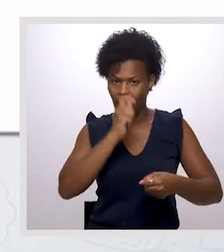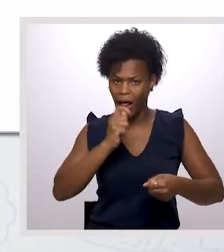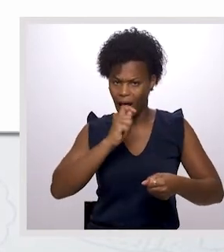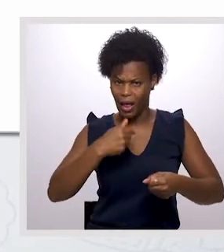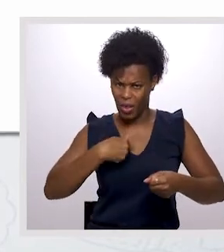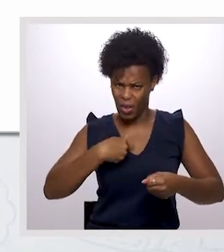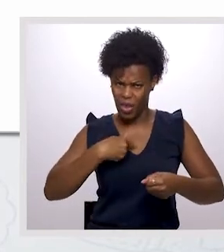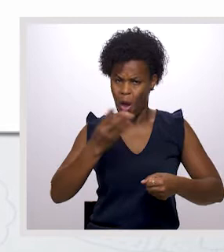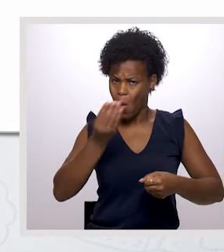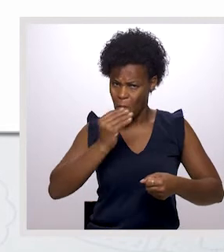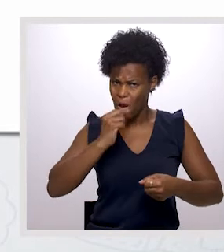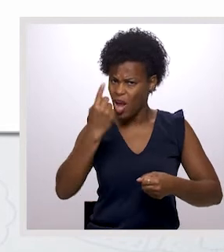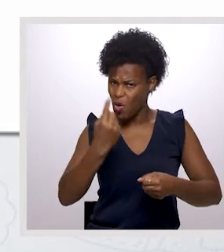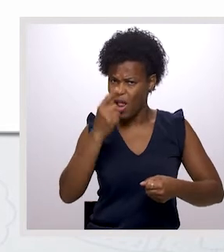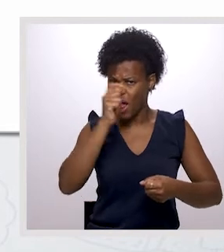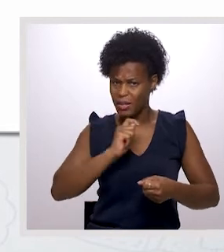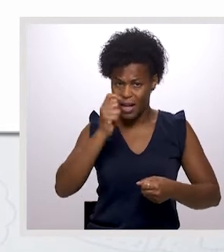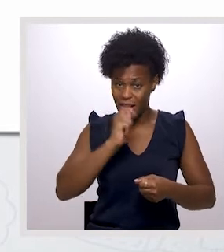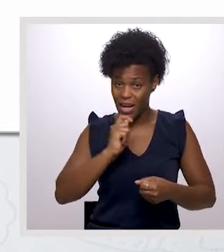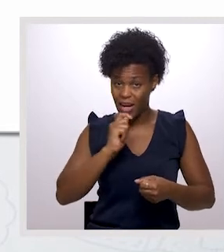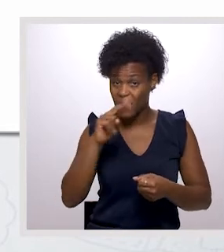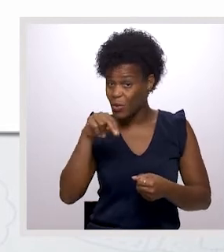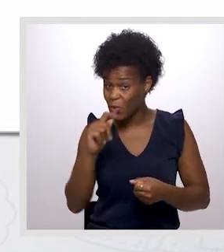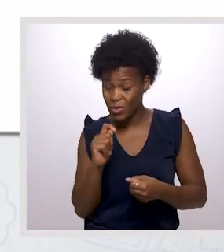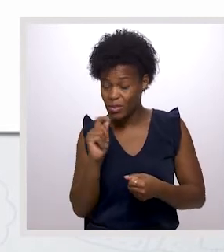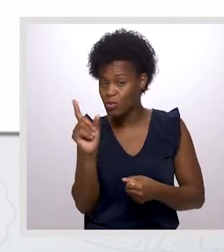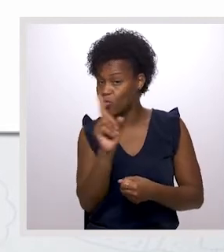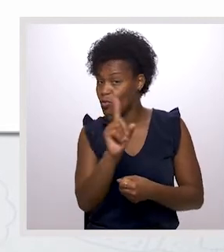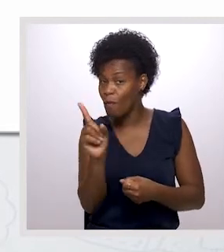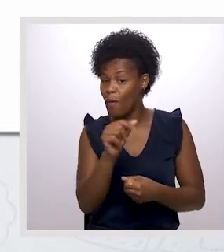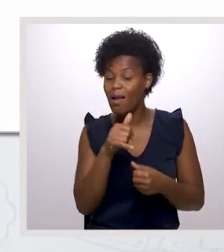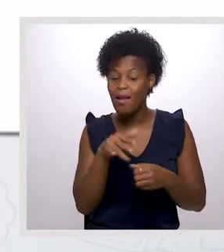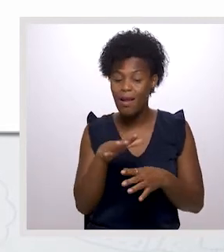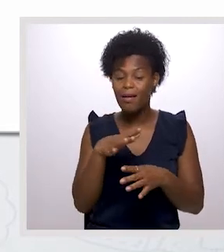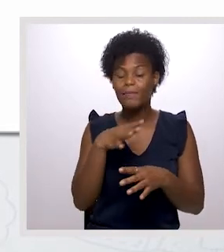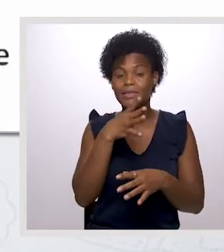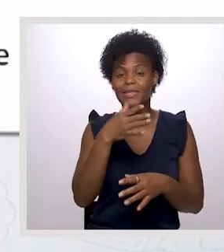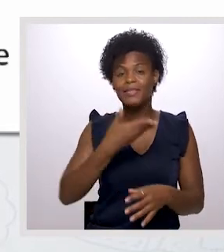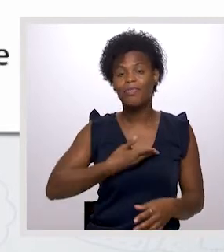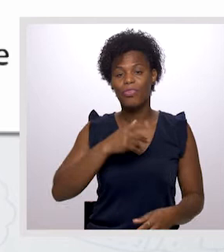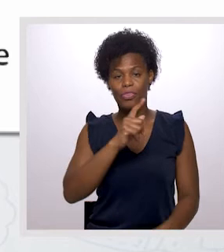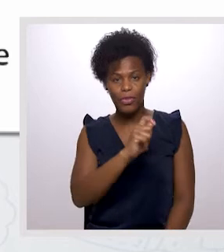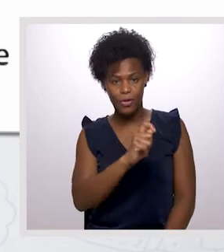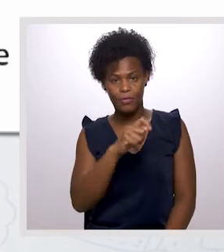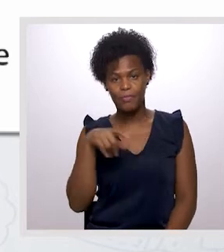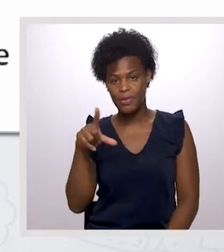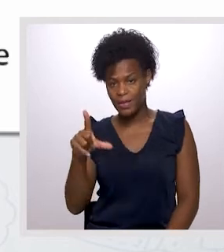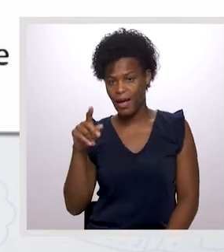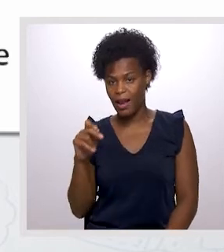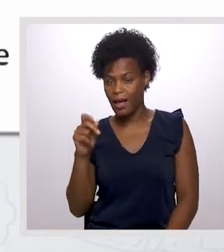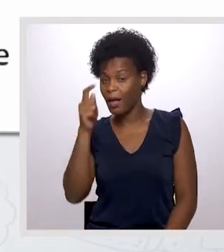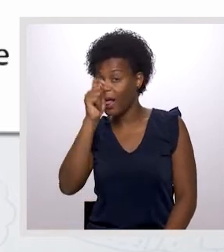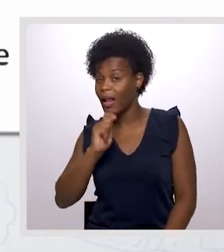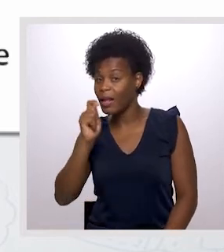glace? Non, ça c'est de la glace parce que c'est juste une